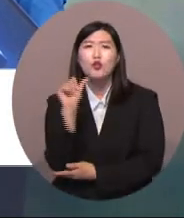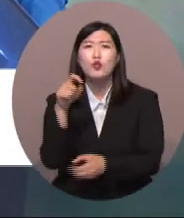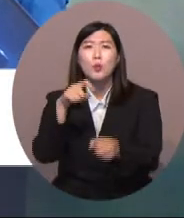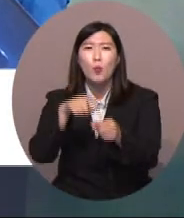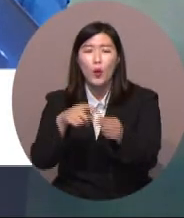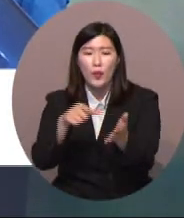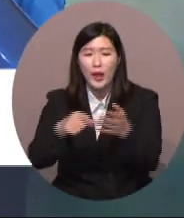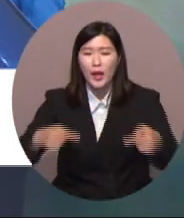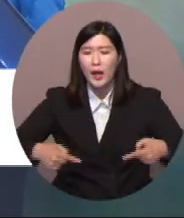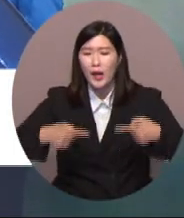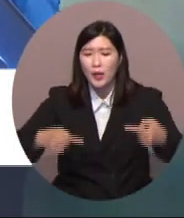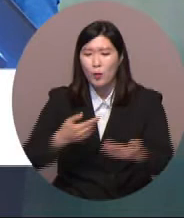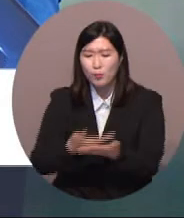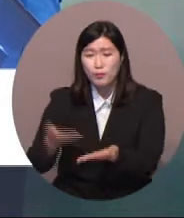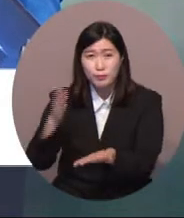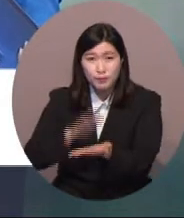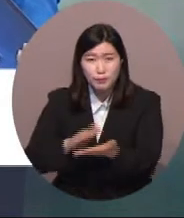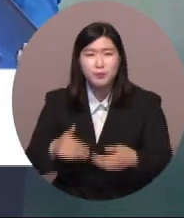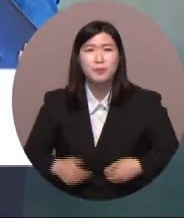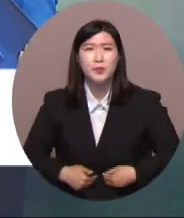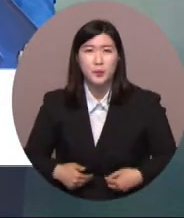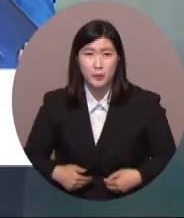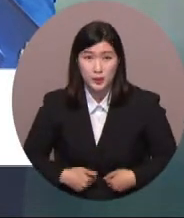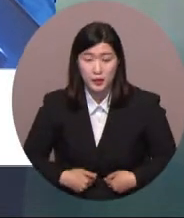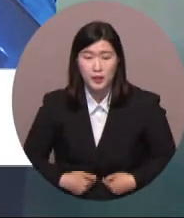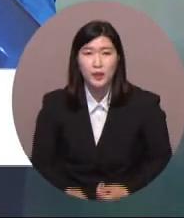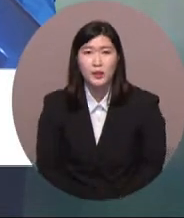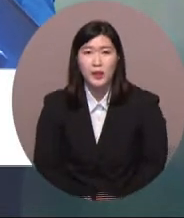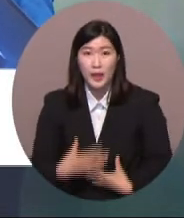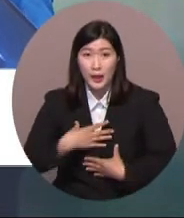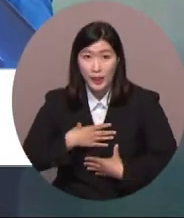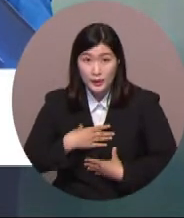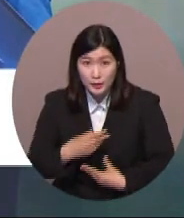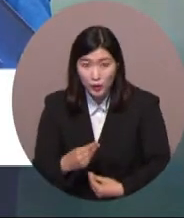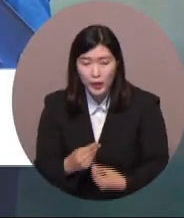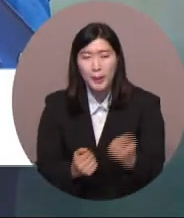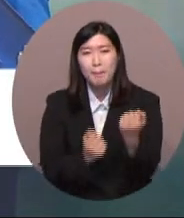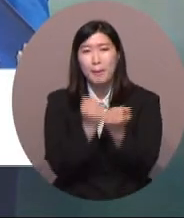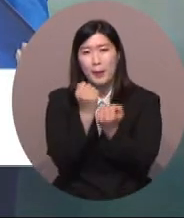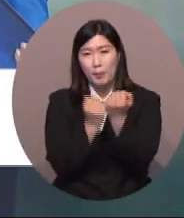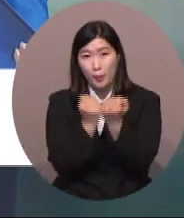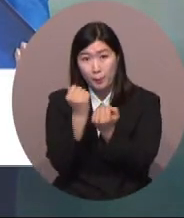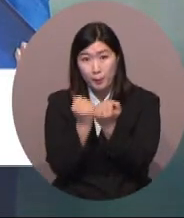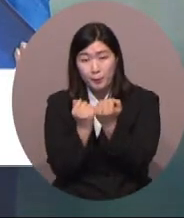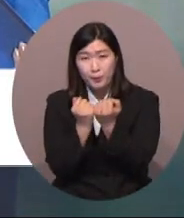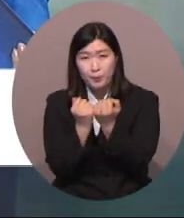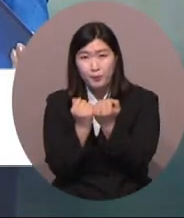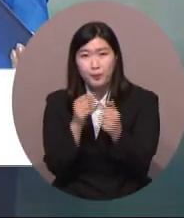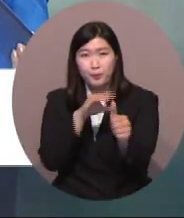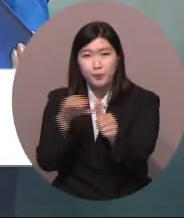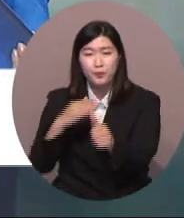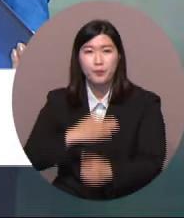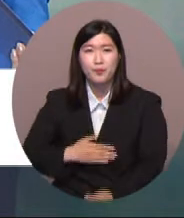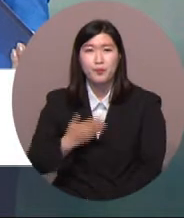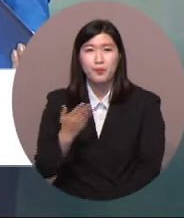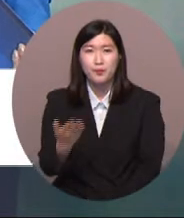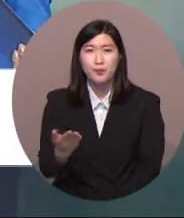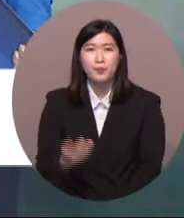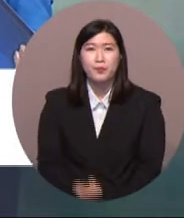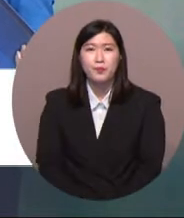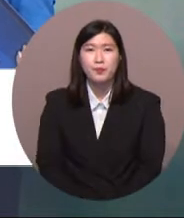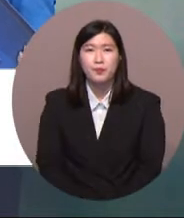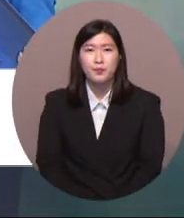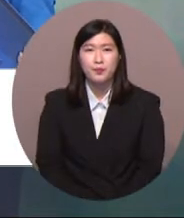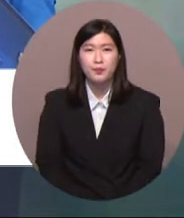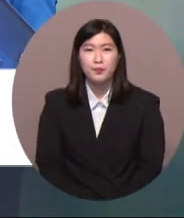미리 타이어를 점검해 보시는 게 좋겠습니다. 안전한 빗길 운전 요령과 타이어 관리법을 이승섭 기자가 주행